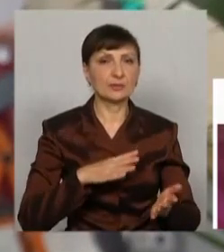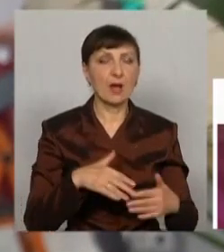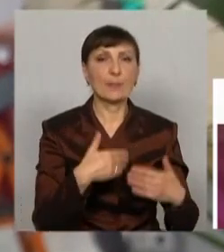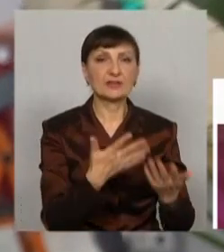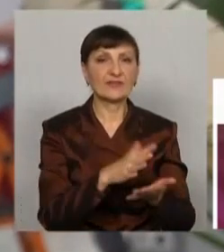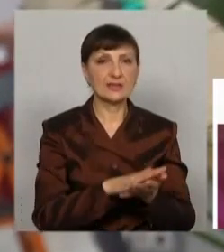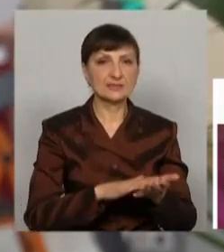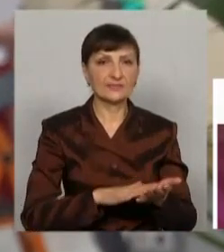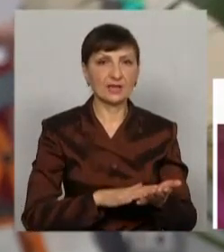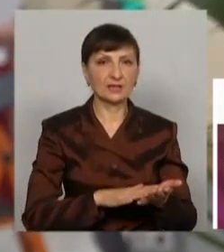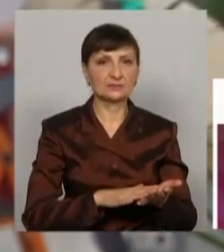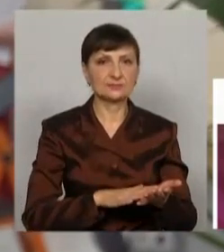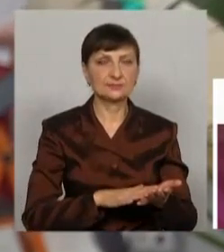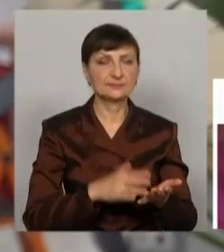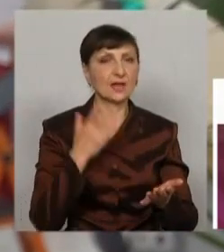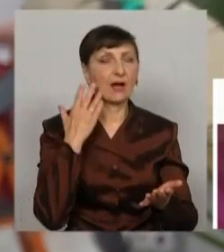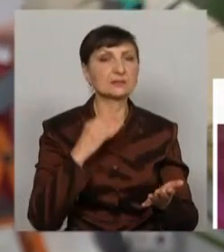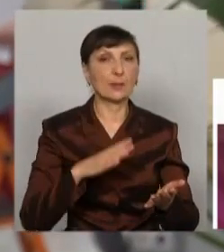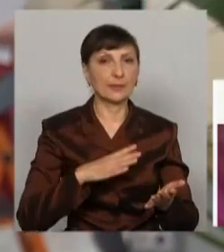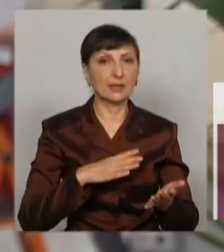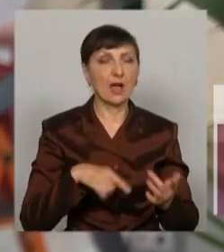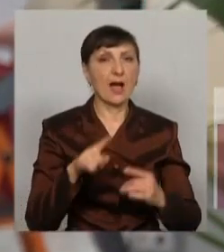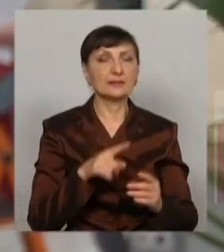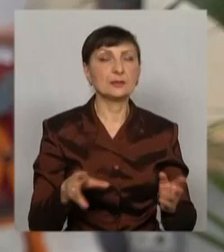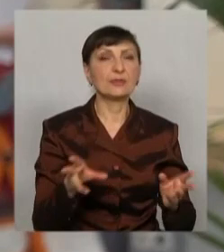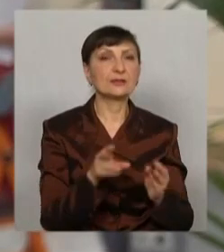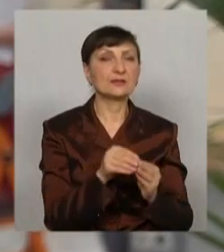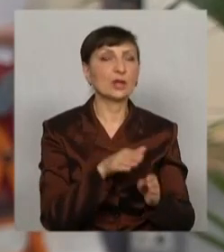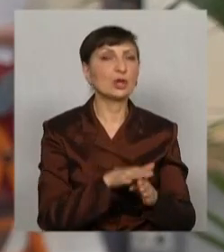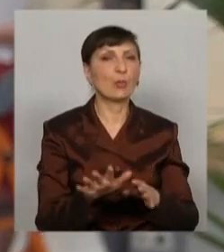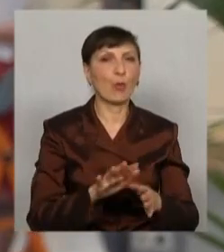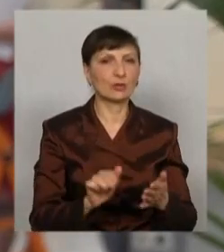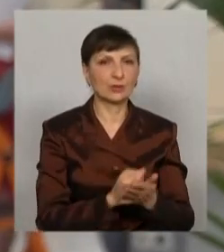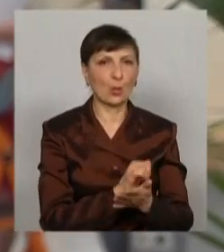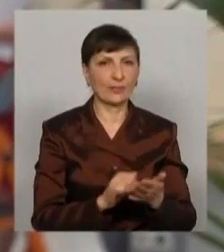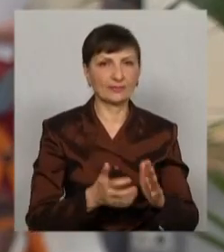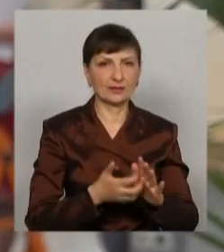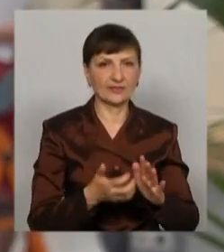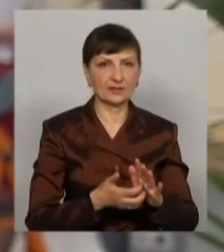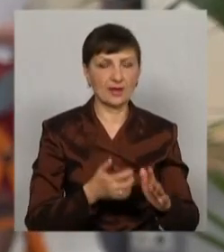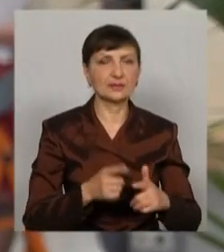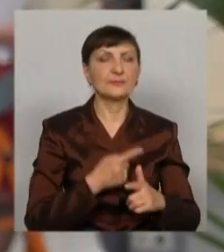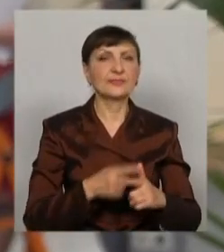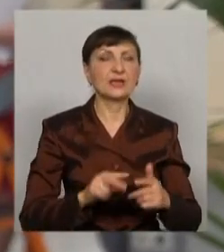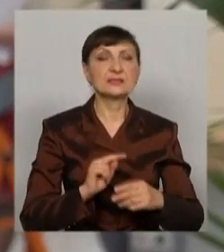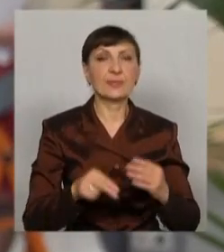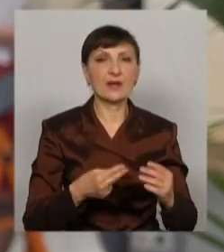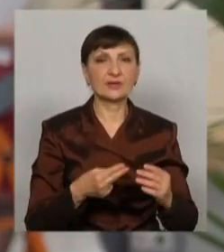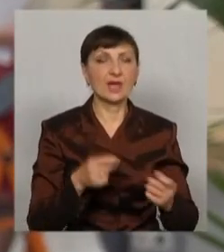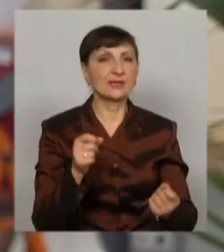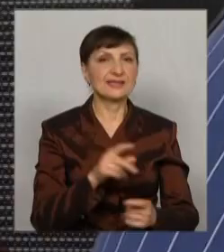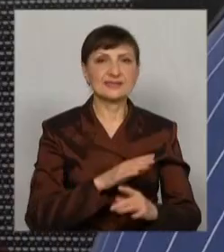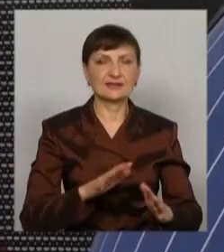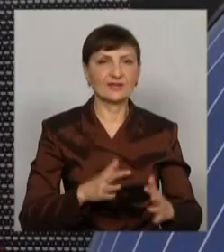заявление, когда подавали заявление, прикладывали неполный пакет документов или справки, не